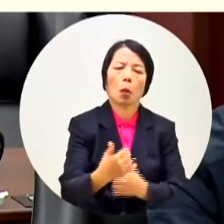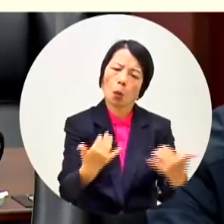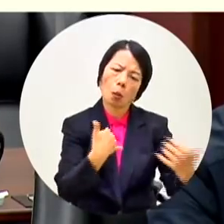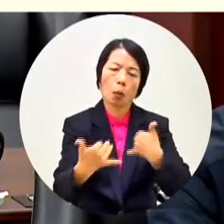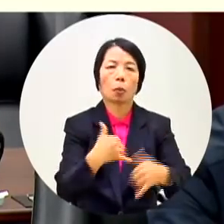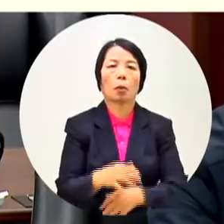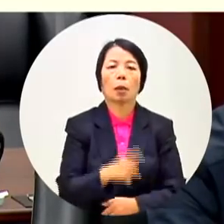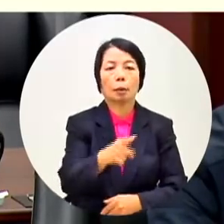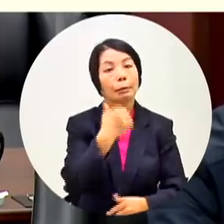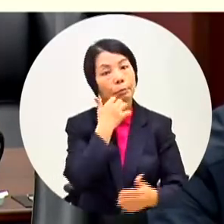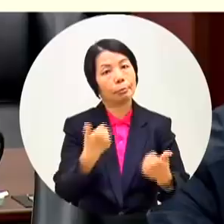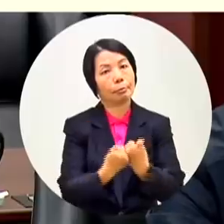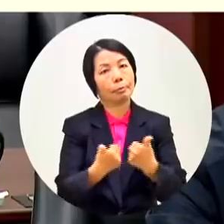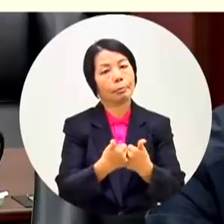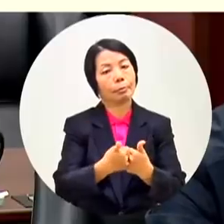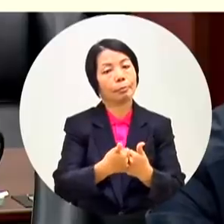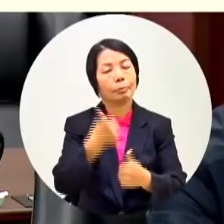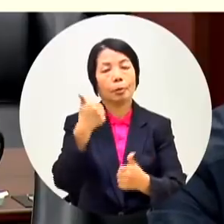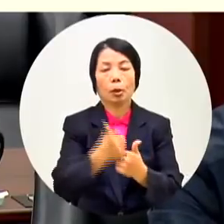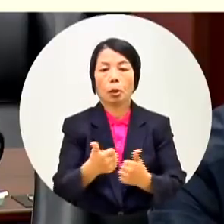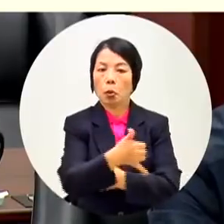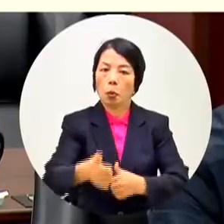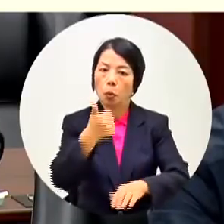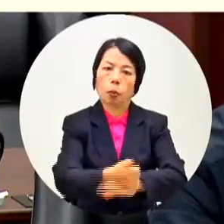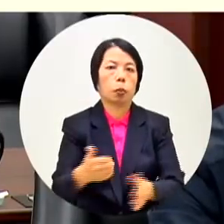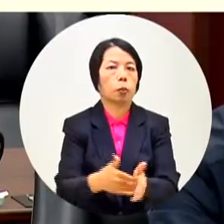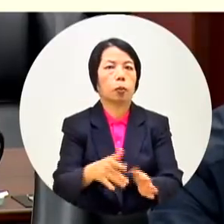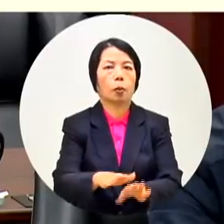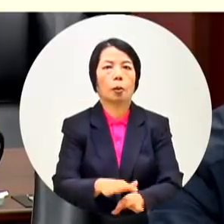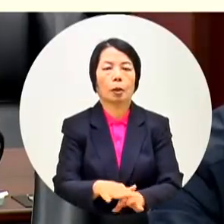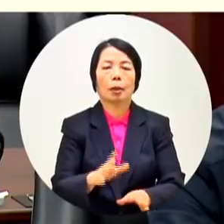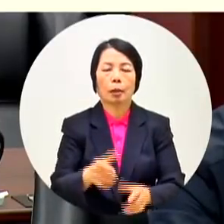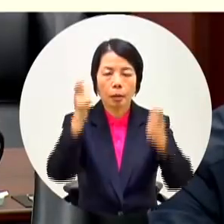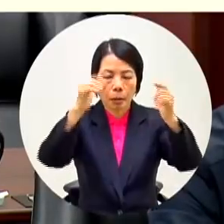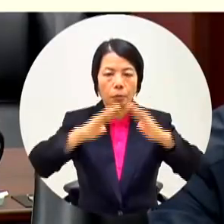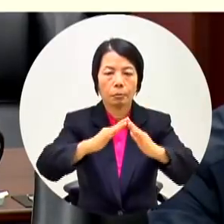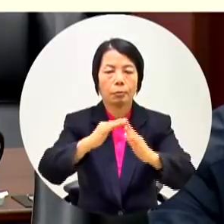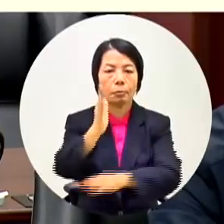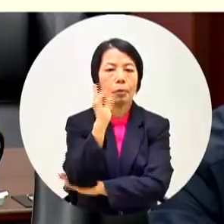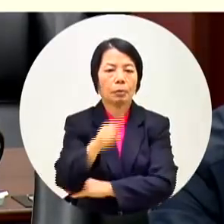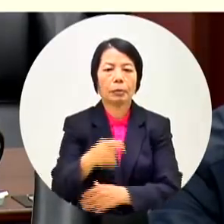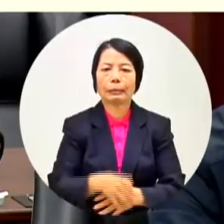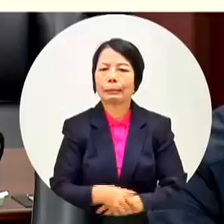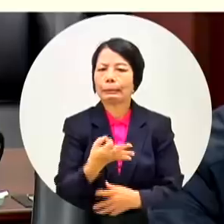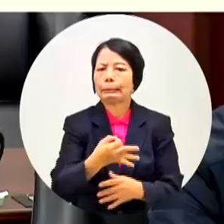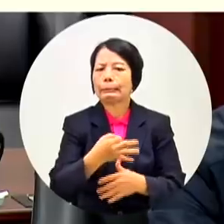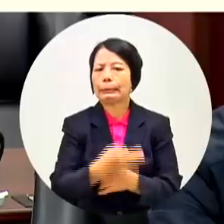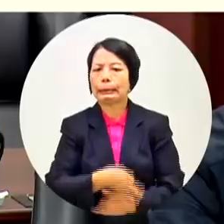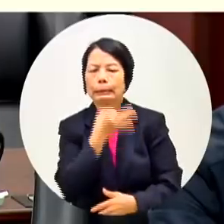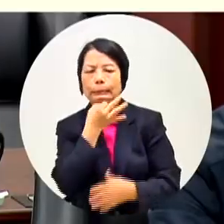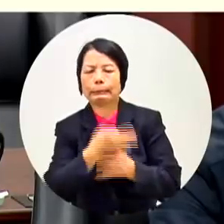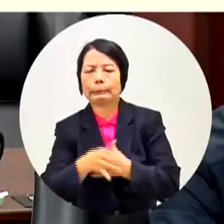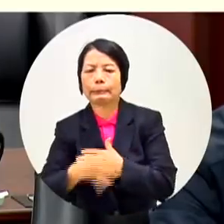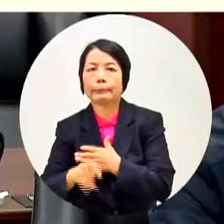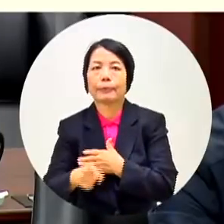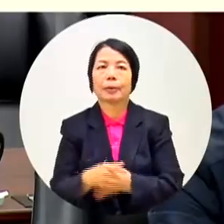咱是高雄市政府哦，欠钱欠到哦，无钱通好赚啊！甲咱的乡亲呢，